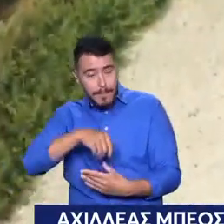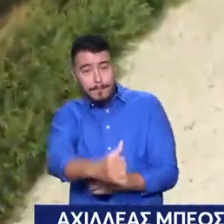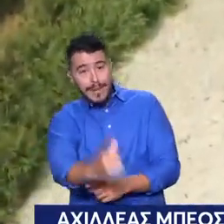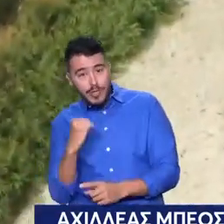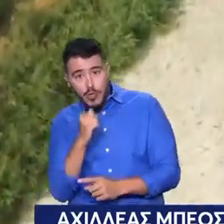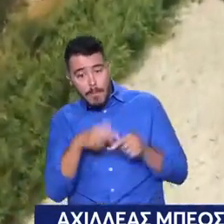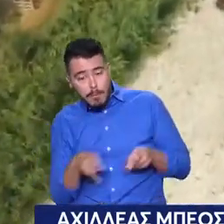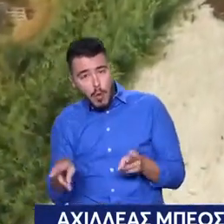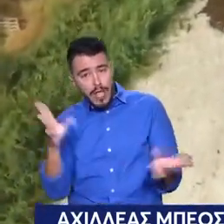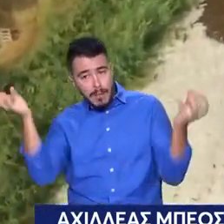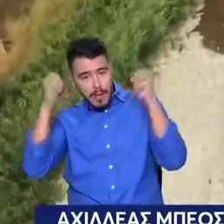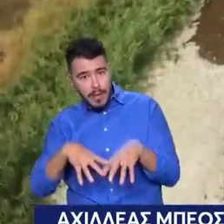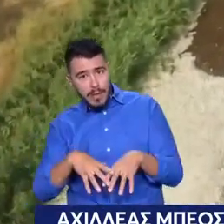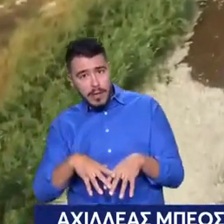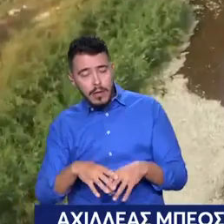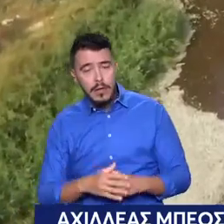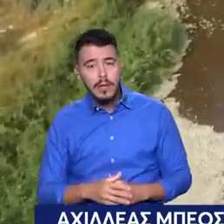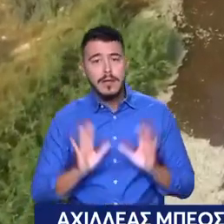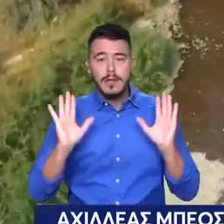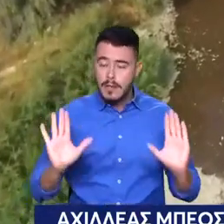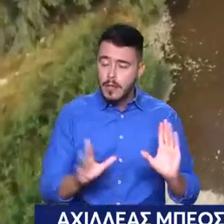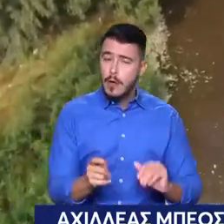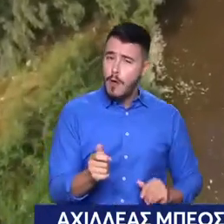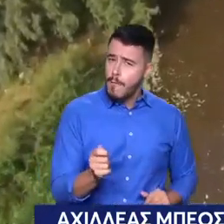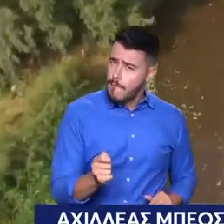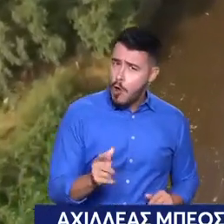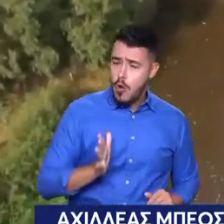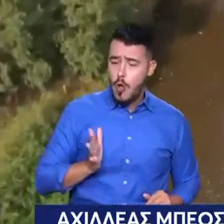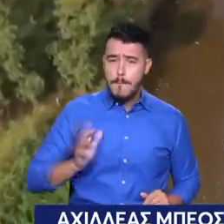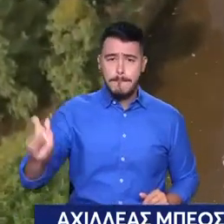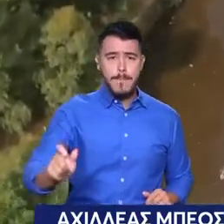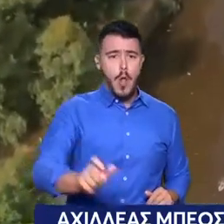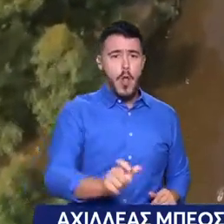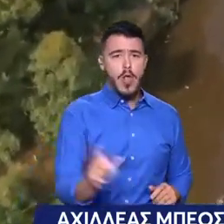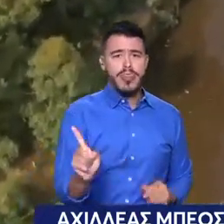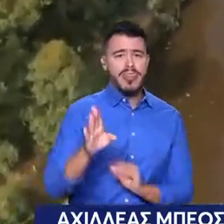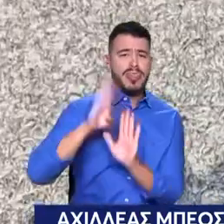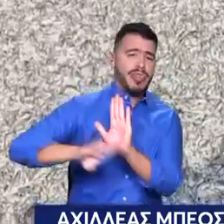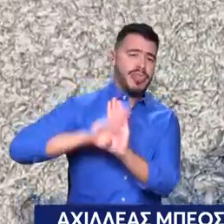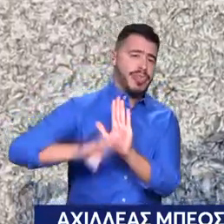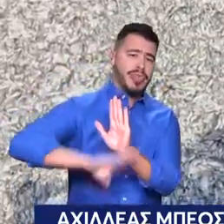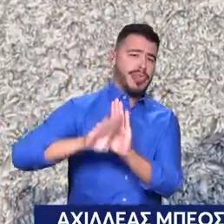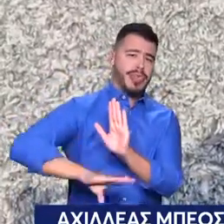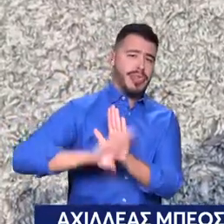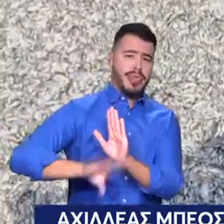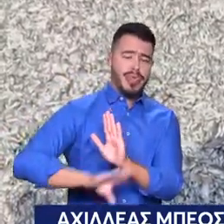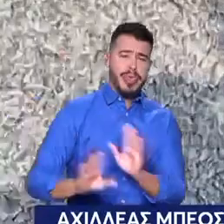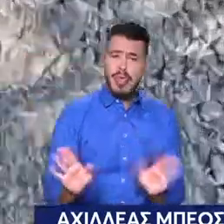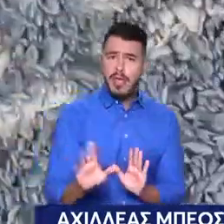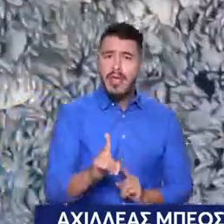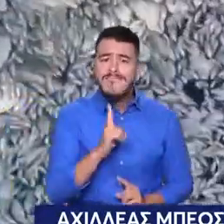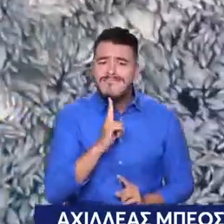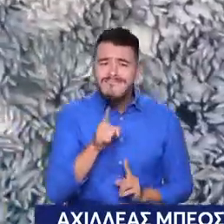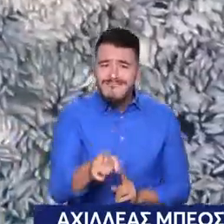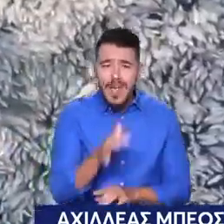τέρμα. Είναι ντροπή. Ο Βόλος, οι πολίτες του, δεν είναι δεύτερης επιλογής. Και αυτό που κάνανε